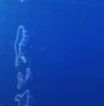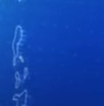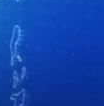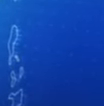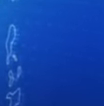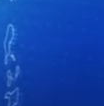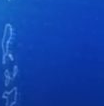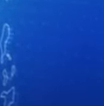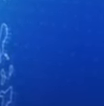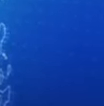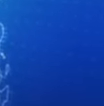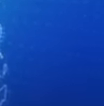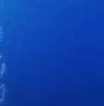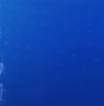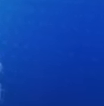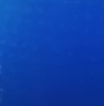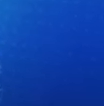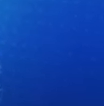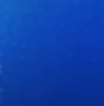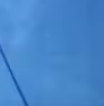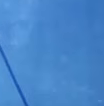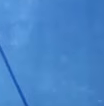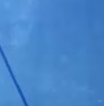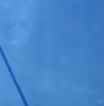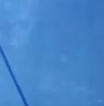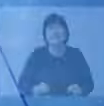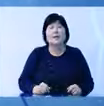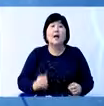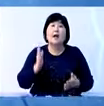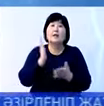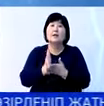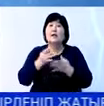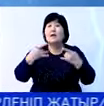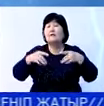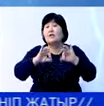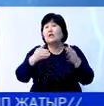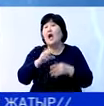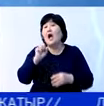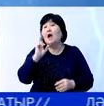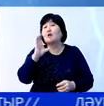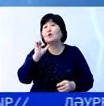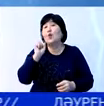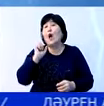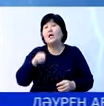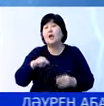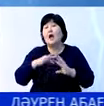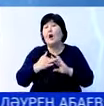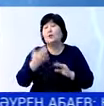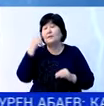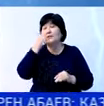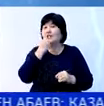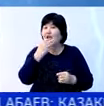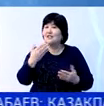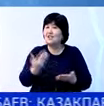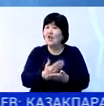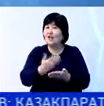Тікелей эфирде жаңалықтар. Ақсу атауалдық округ үшін былтырғы жыл жағымды